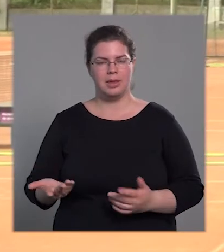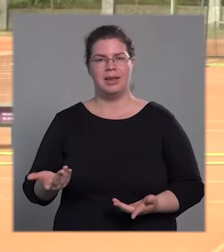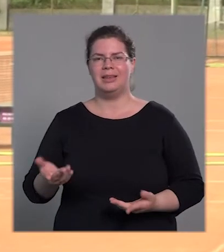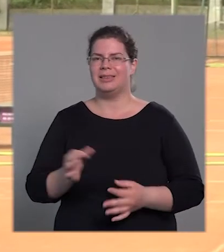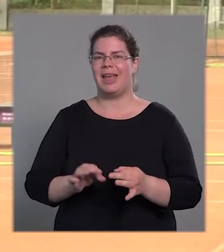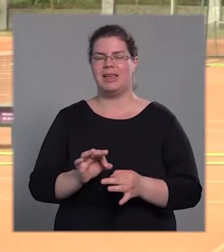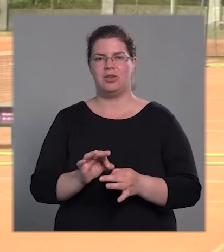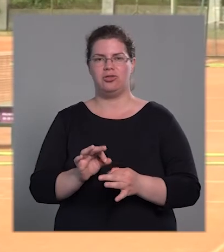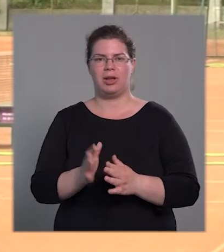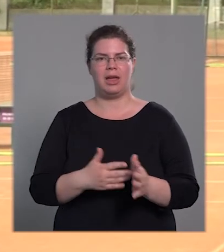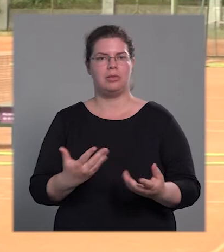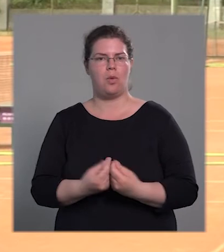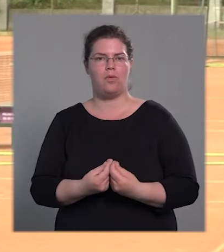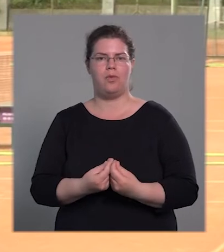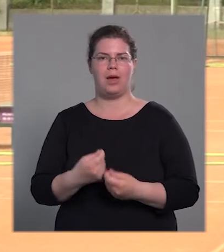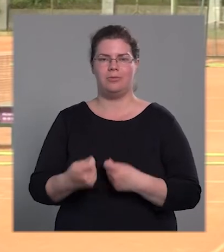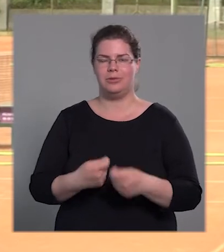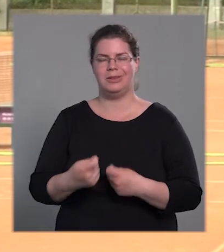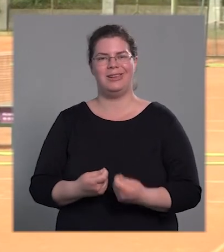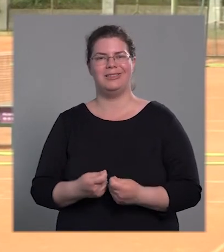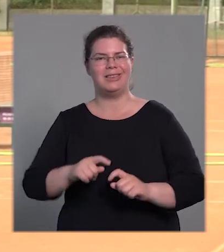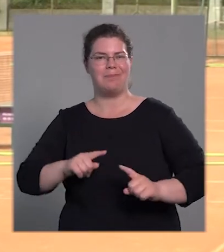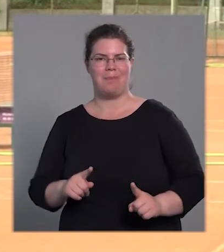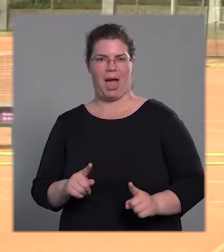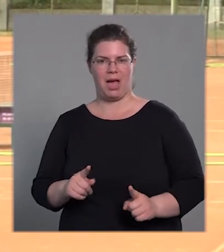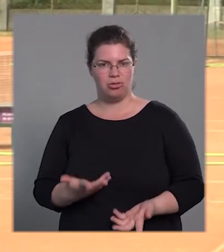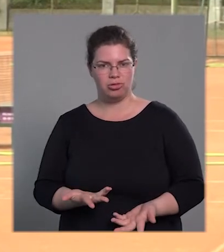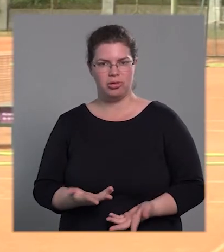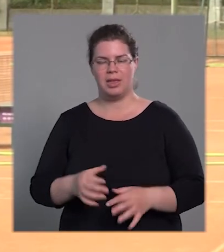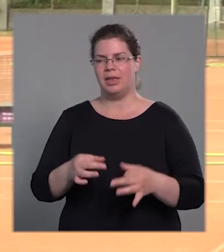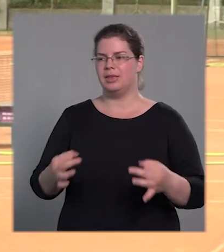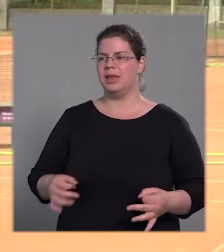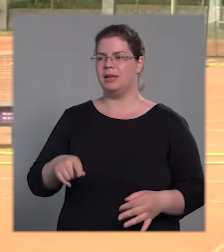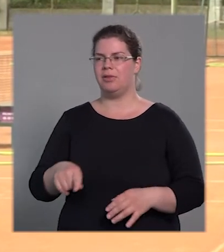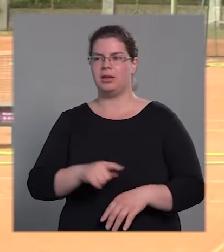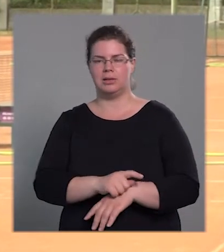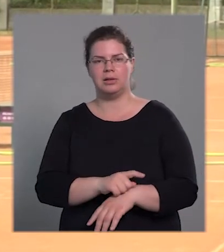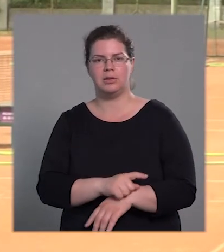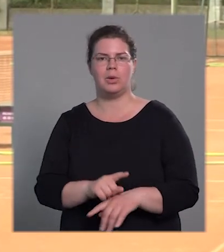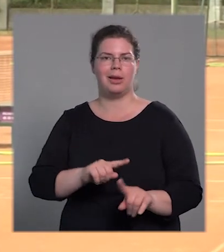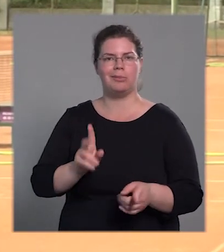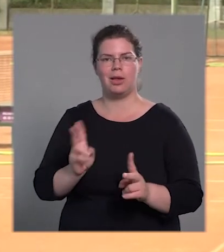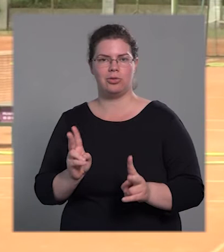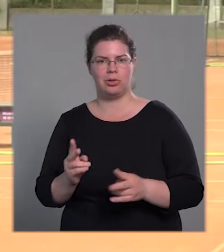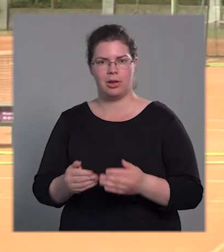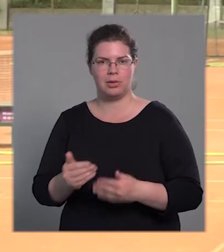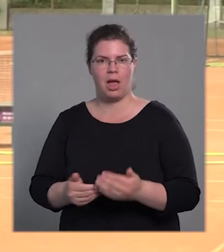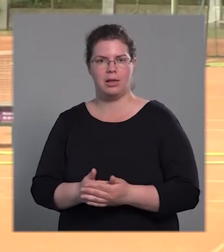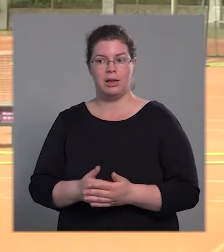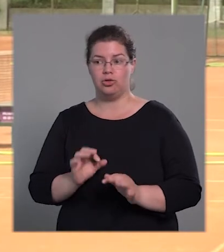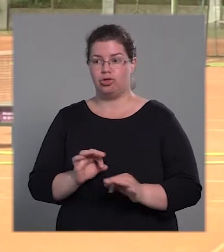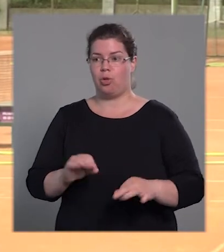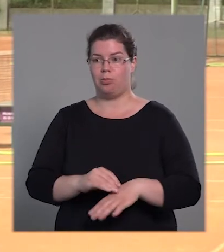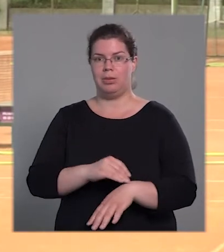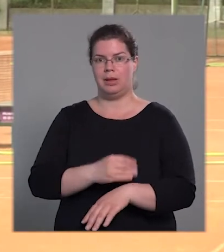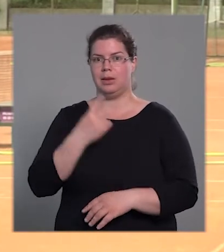kezdővel foglalkozni, ugye más, nyilván akkor az órák máshogy zajlanak, viszont sokkal jobb érzés látni,